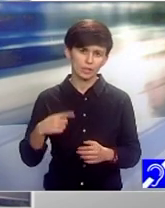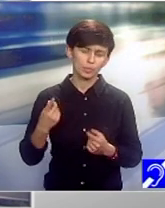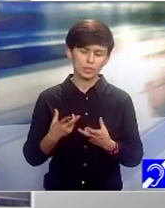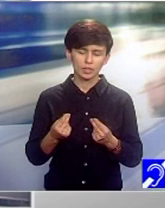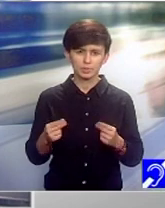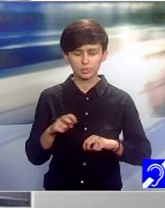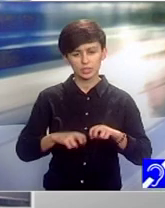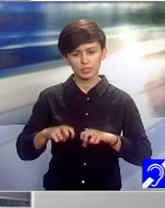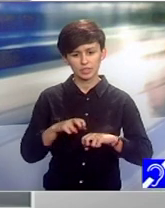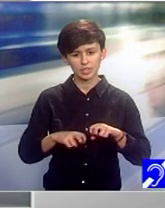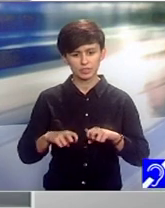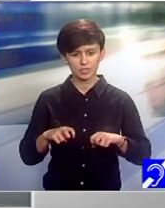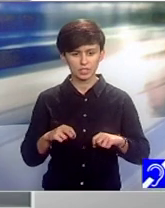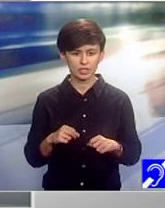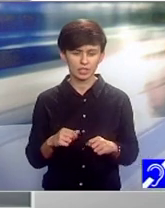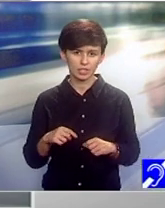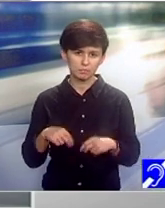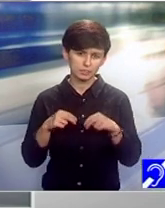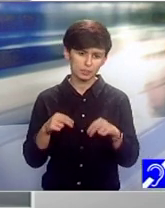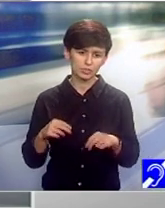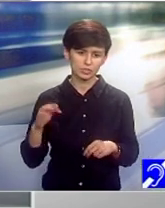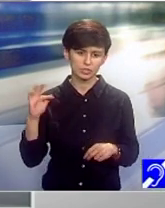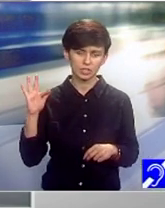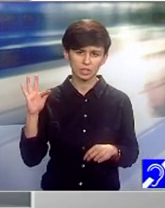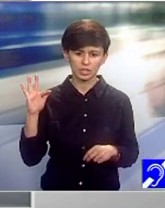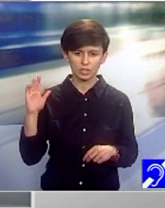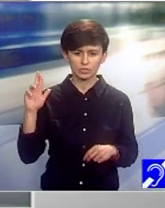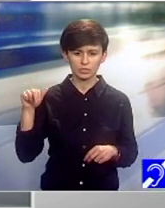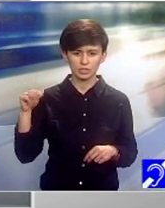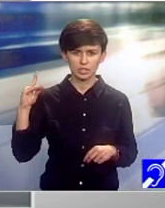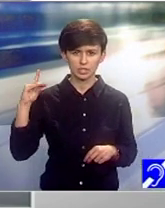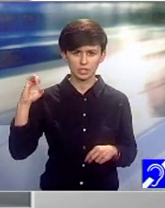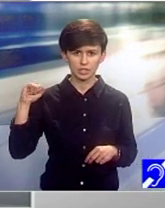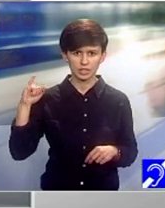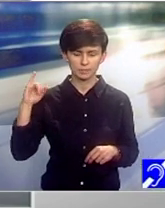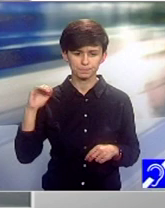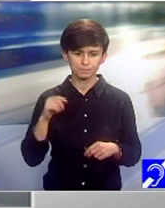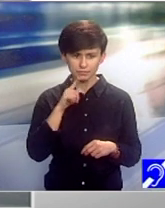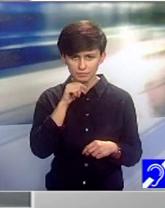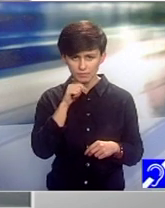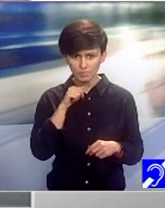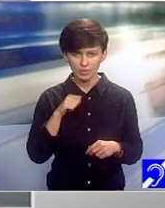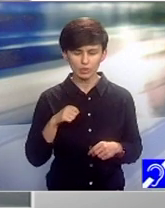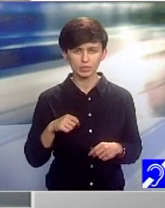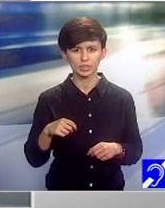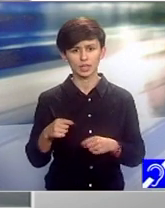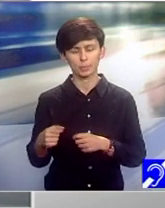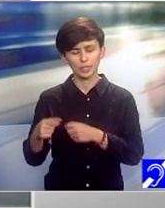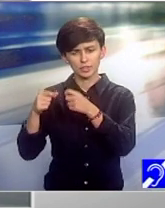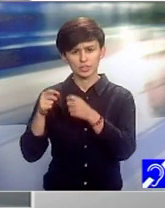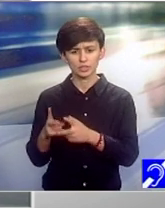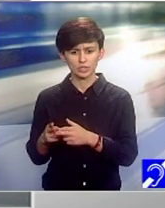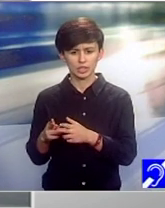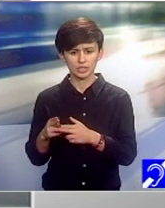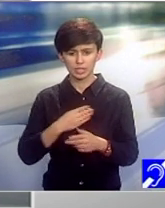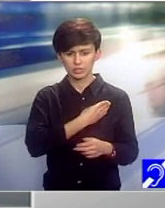la Spitalul Militar, am ajuns la Fundeni, unde la Institutul Oncologic București Fundeni l-am întâlnit pe